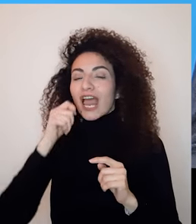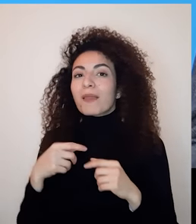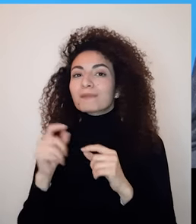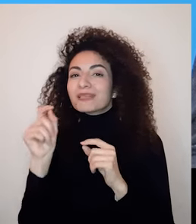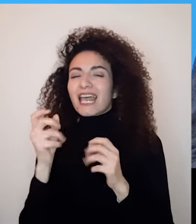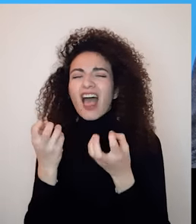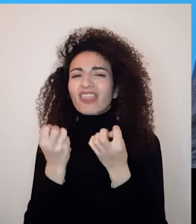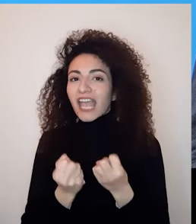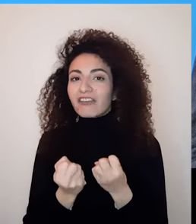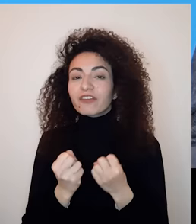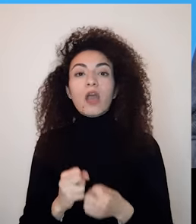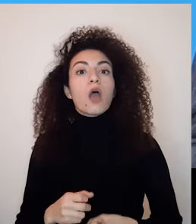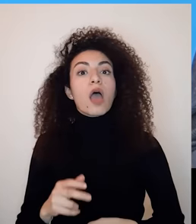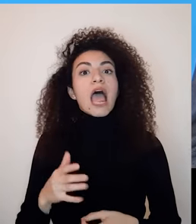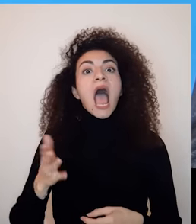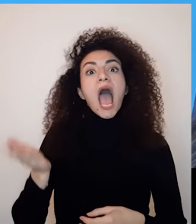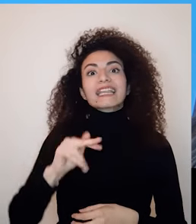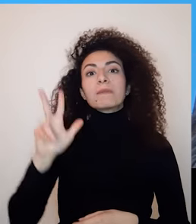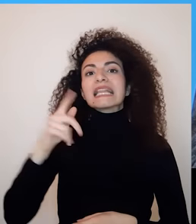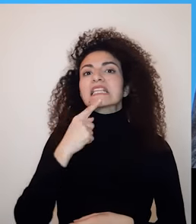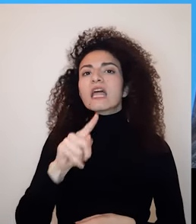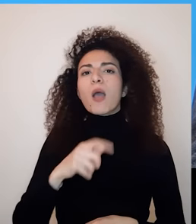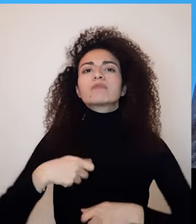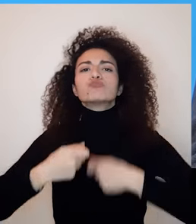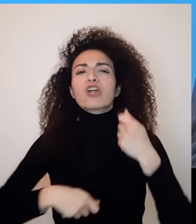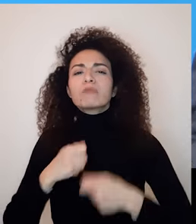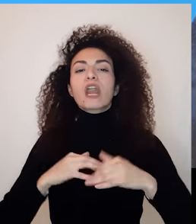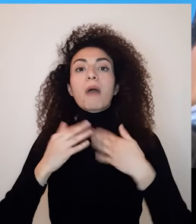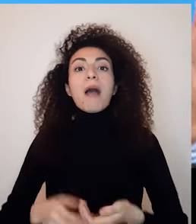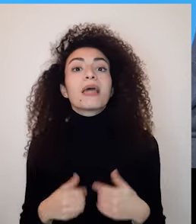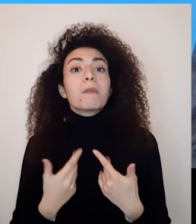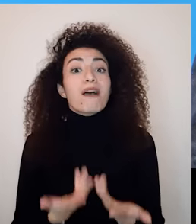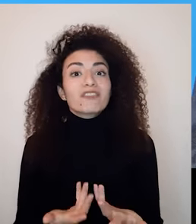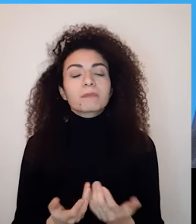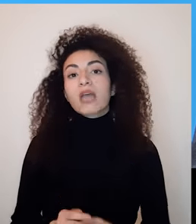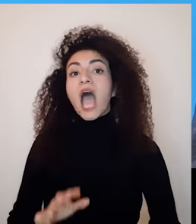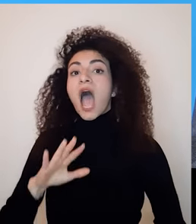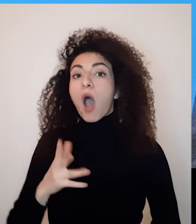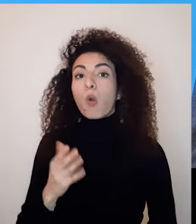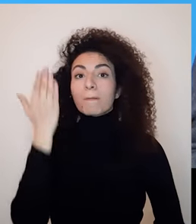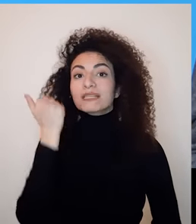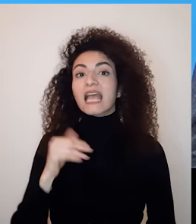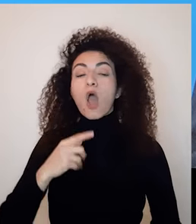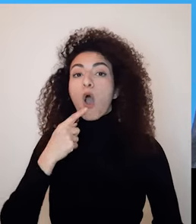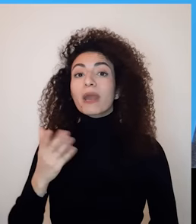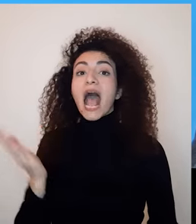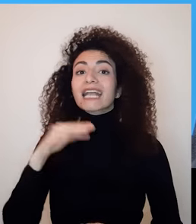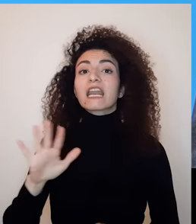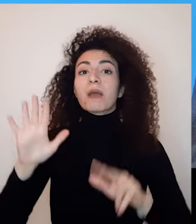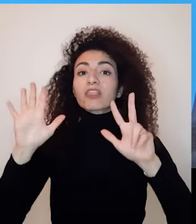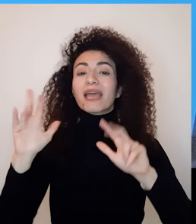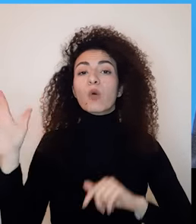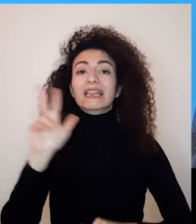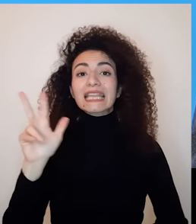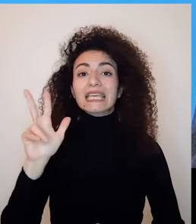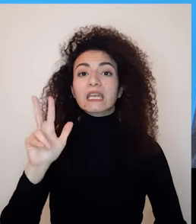المنوية عند الزوج، أكثر من 3 سنوات بمحاولة الإنجاب وما في سبب لتأخر الإنجاب، تقدم عمر الزوجة بعد